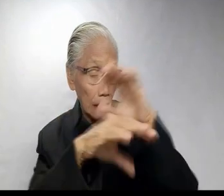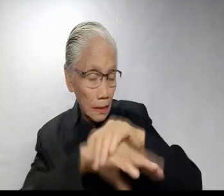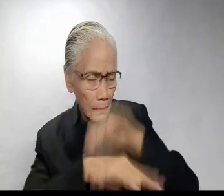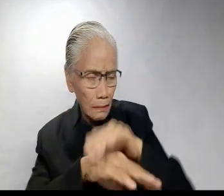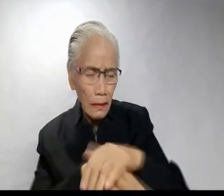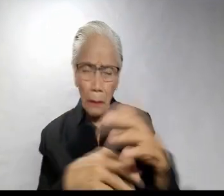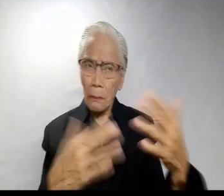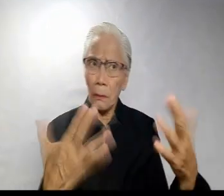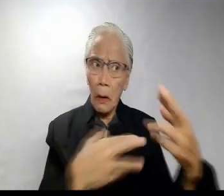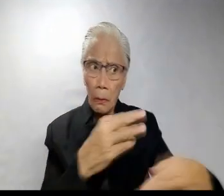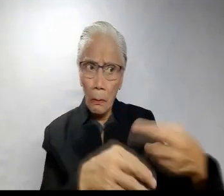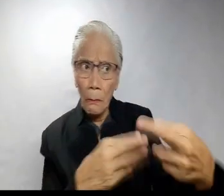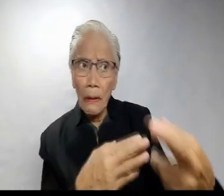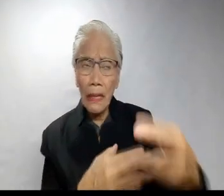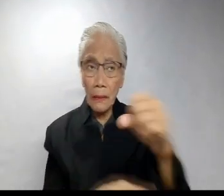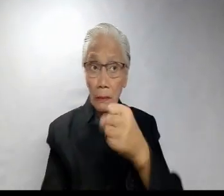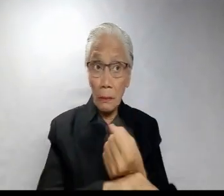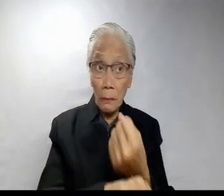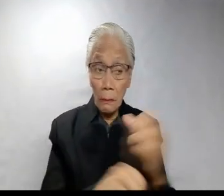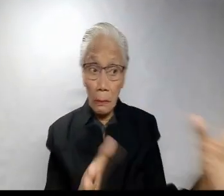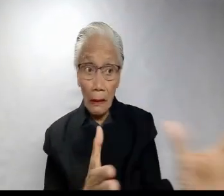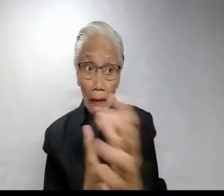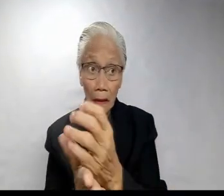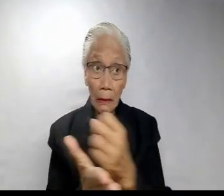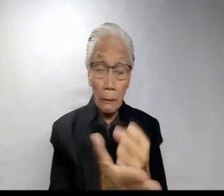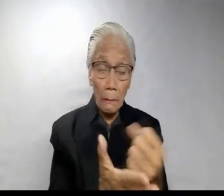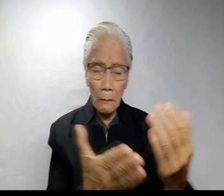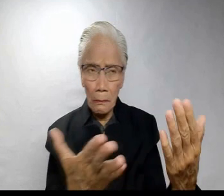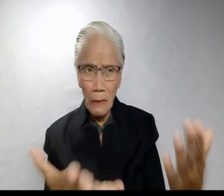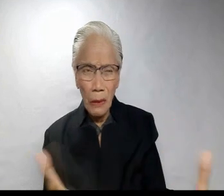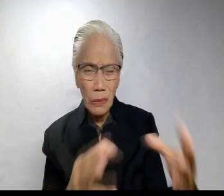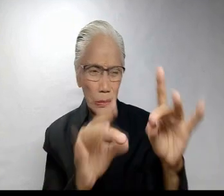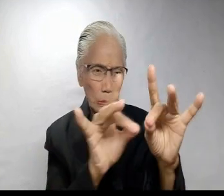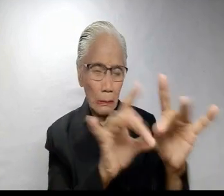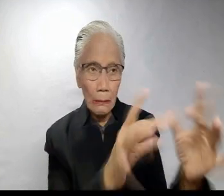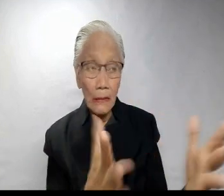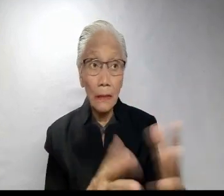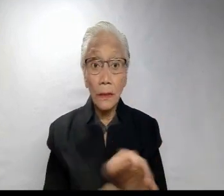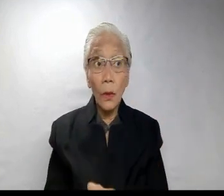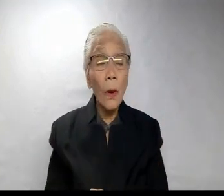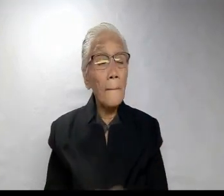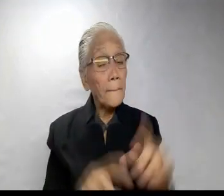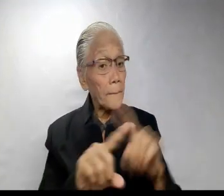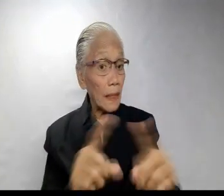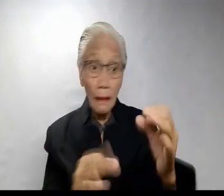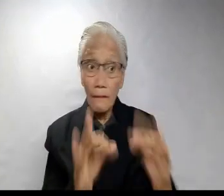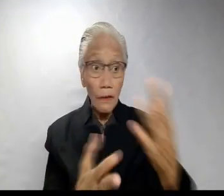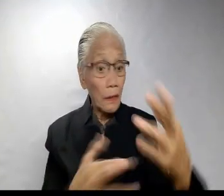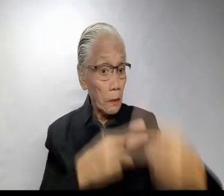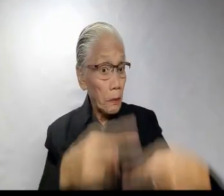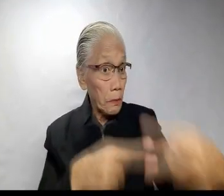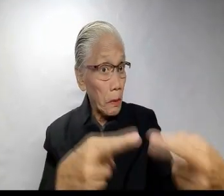gathers no moss. Tama naman yun eh. Pero sa spiritual journey natin, if you are a rolling